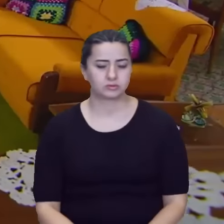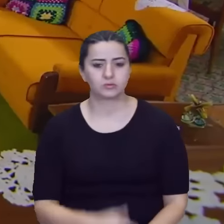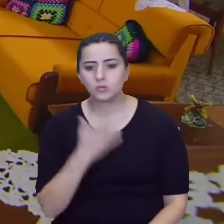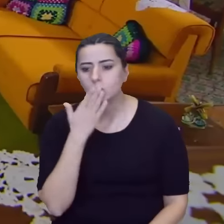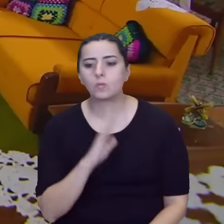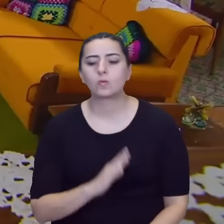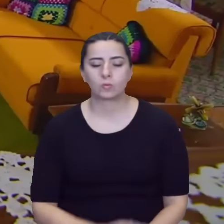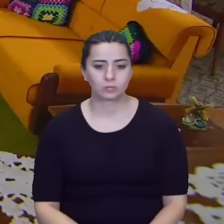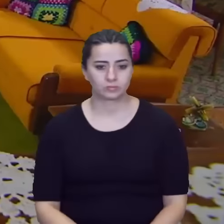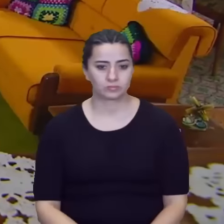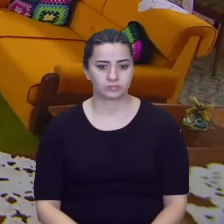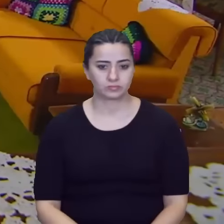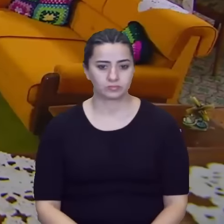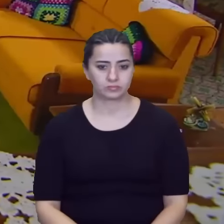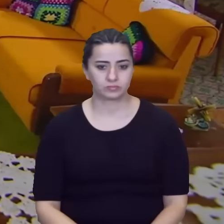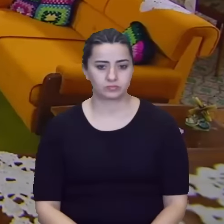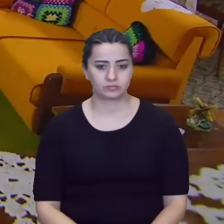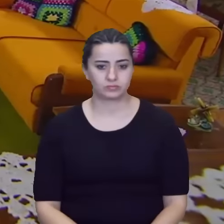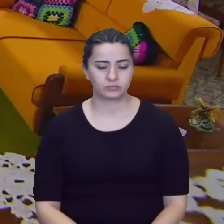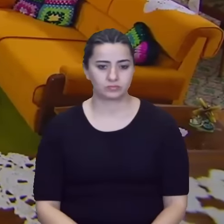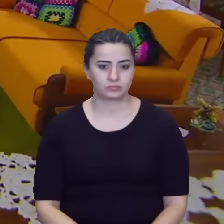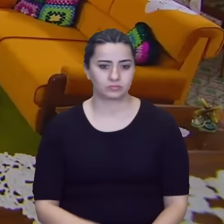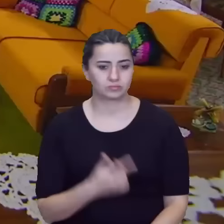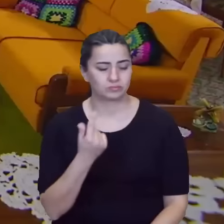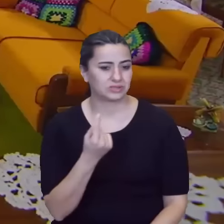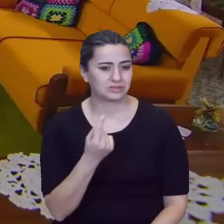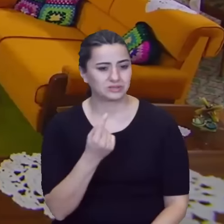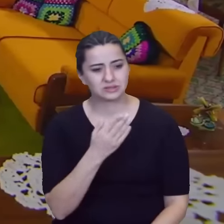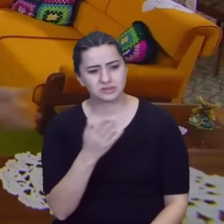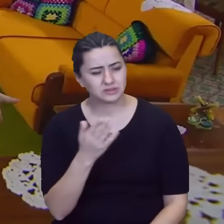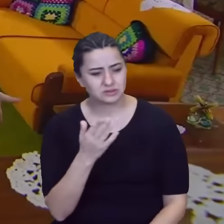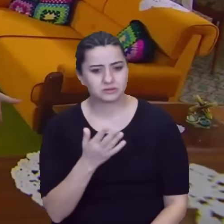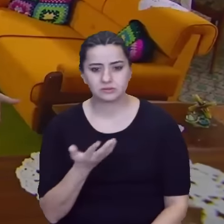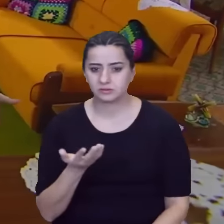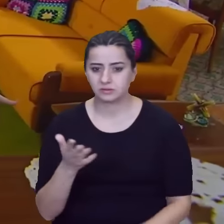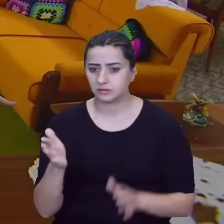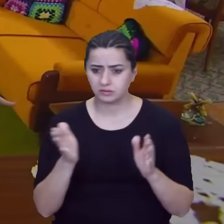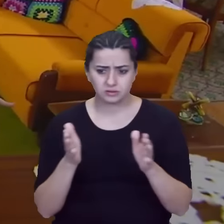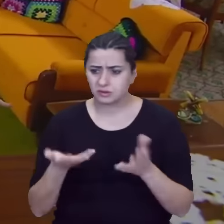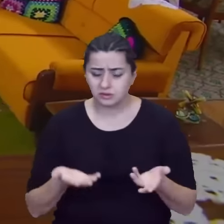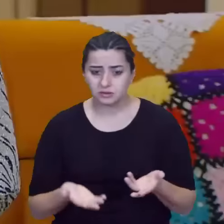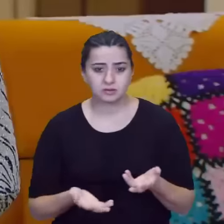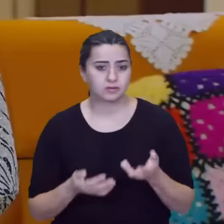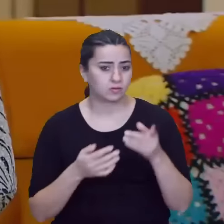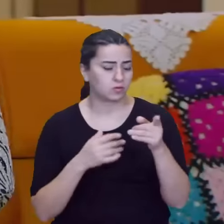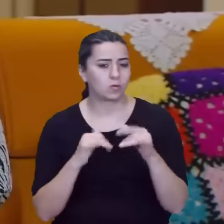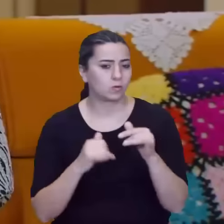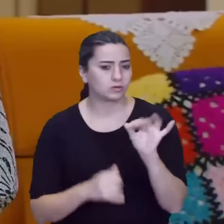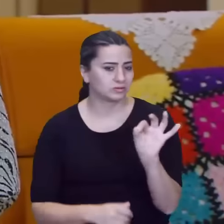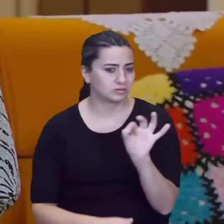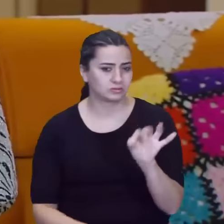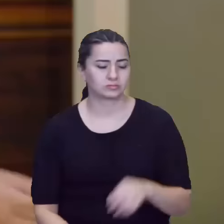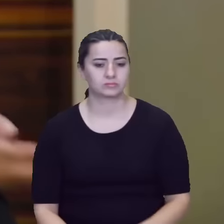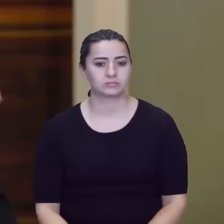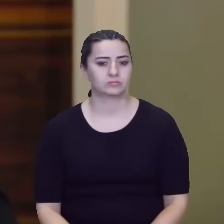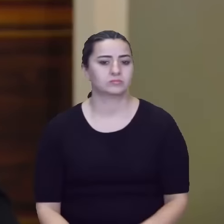yok be. Yok be, yok yok. Ya biraz da sağ tarafa doğru böyle bir... Ay niye sağ tarafı çevireceğim Yıldız abla? Ya oraya da kibrit çöpü falan mı?